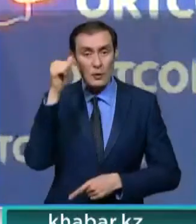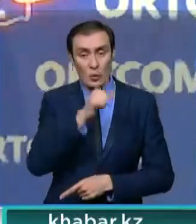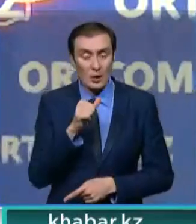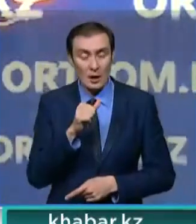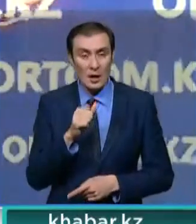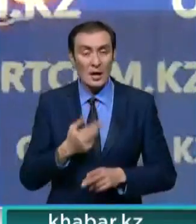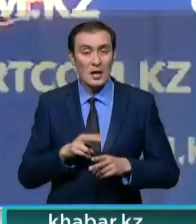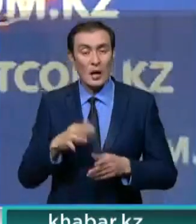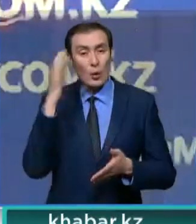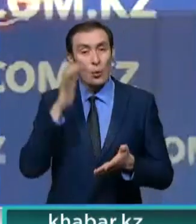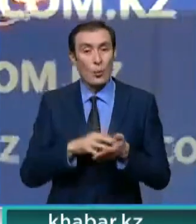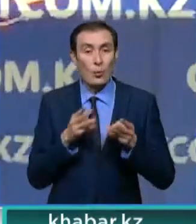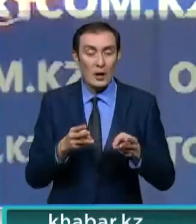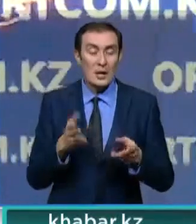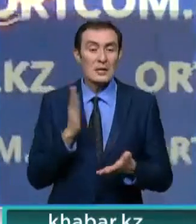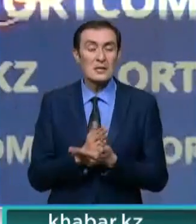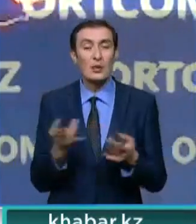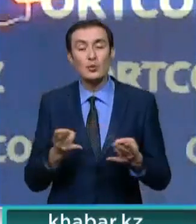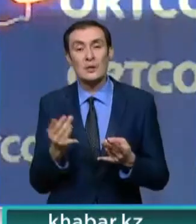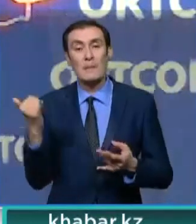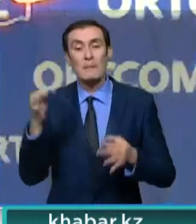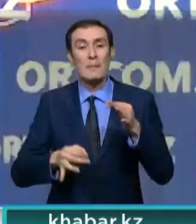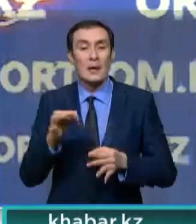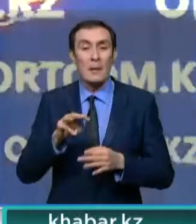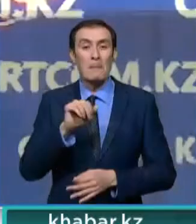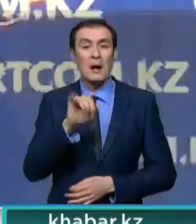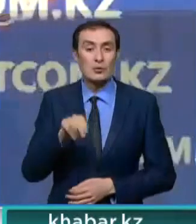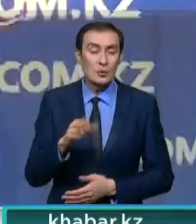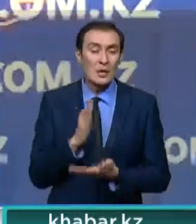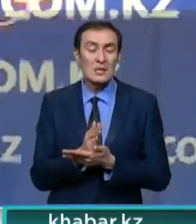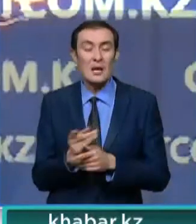Где-то твердое топливо нужно, где-то жидкое нужно, вот, где-то переведенный на газ.